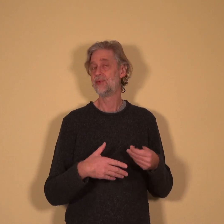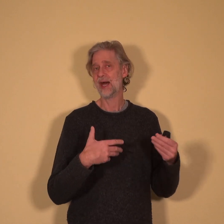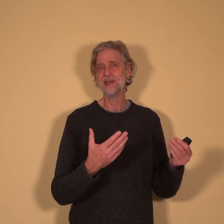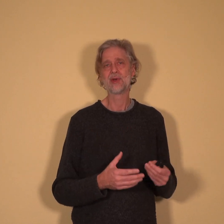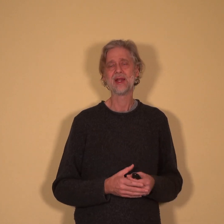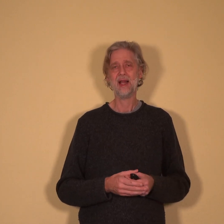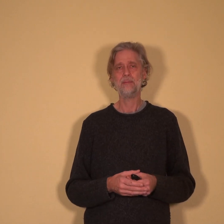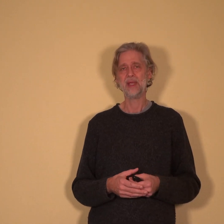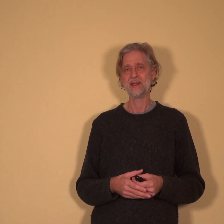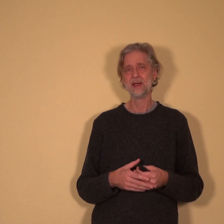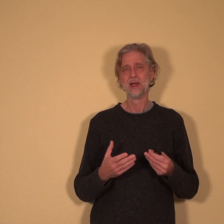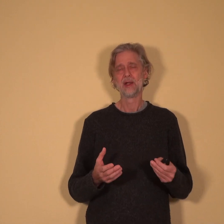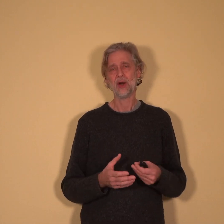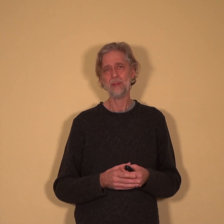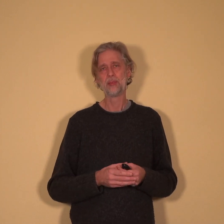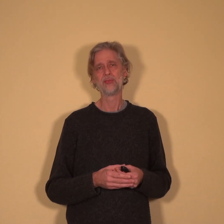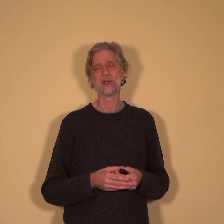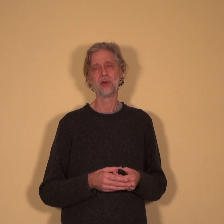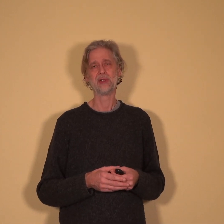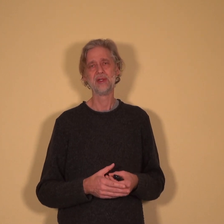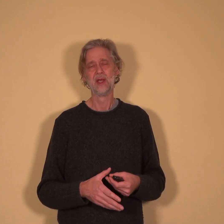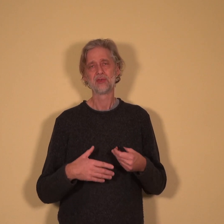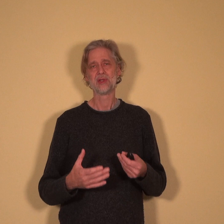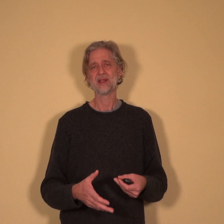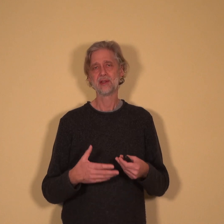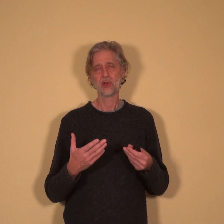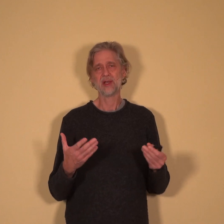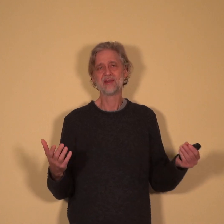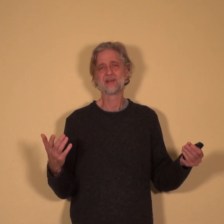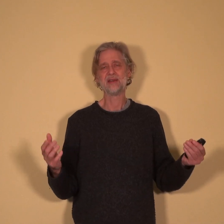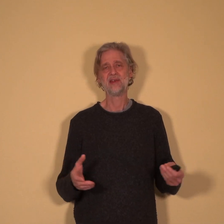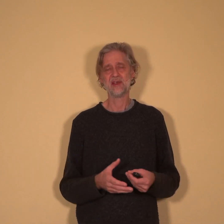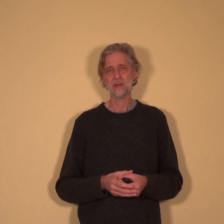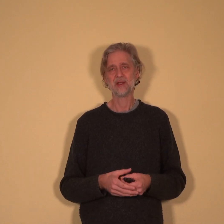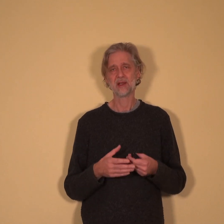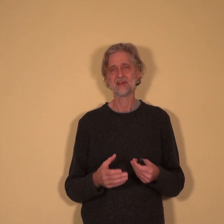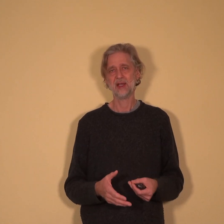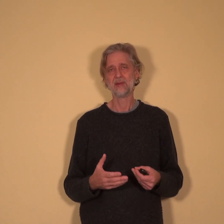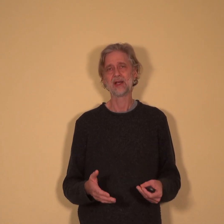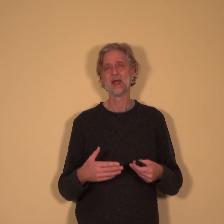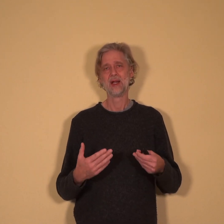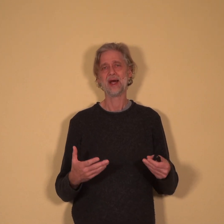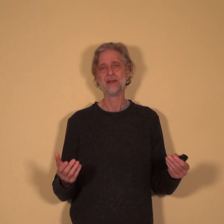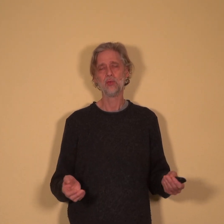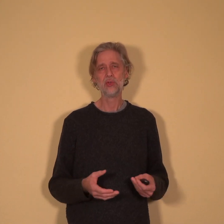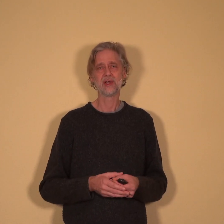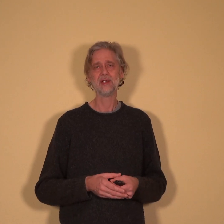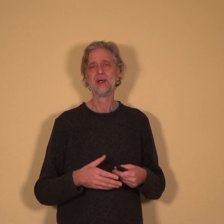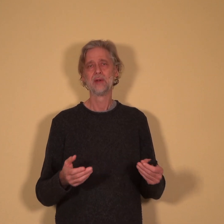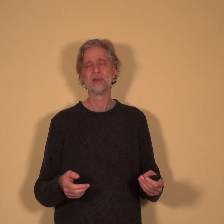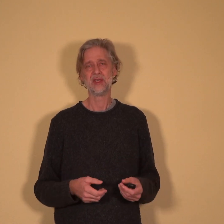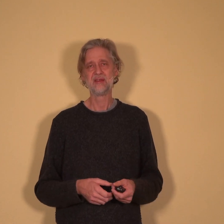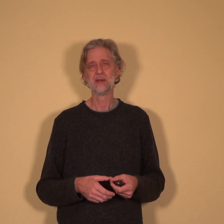20, vielleicht sogar einen halben Meter noch abpuffern könnten. Und dort heißt 20 Zentimeter tatsächlich wirklich Land